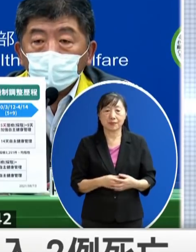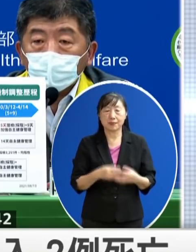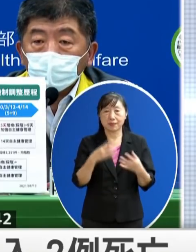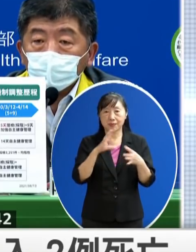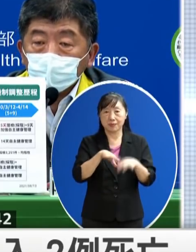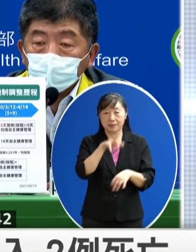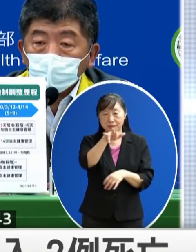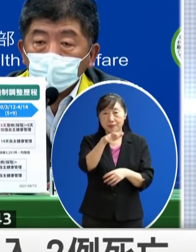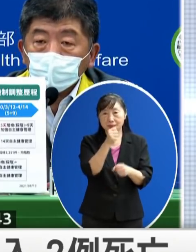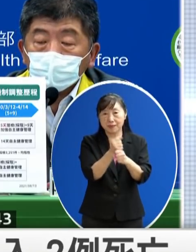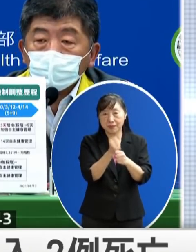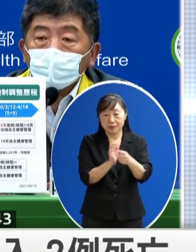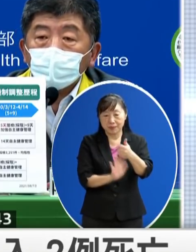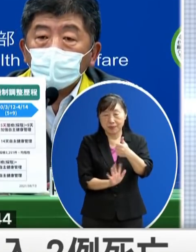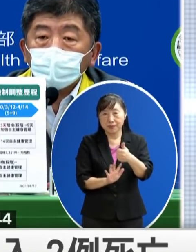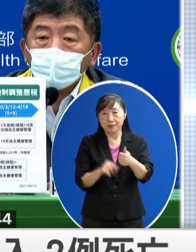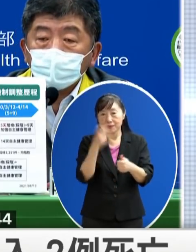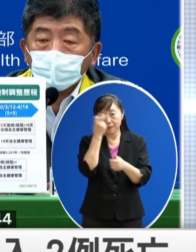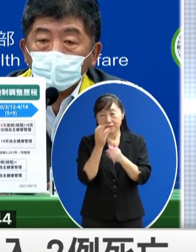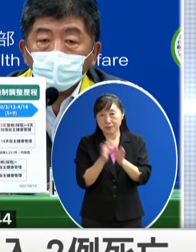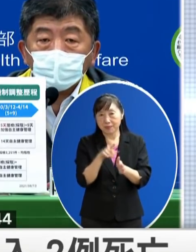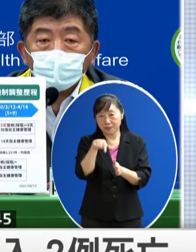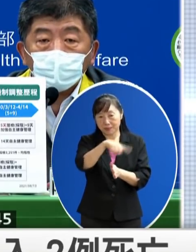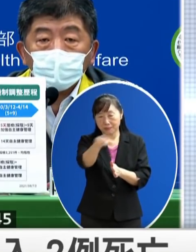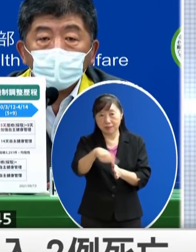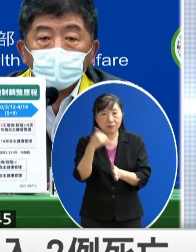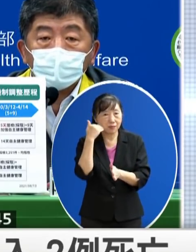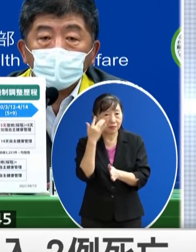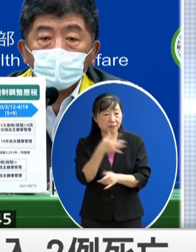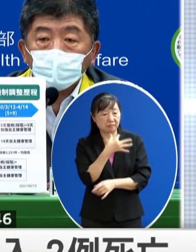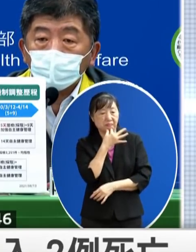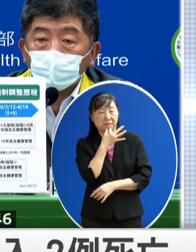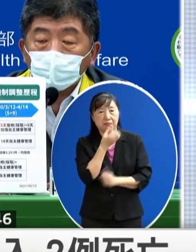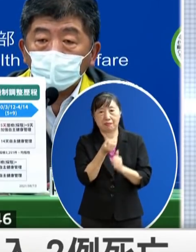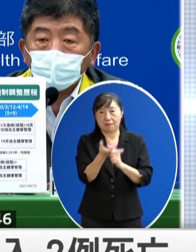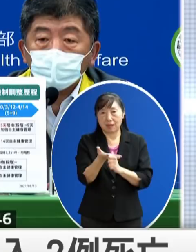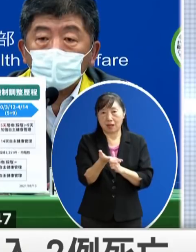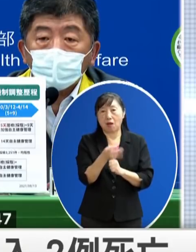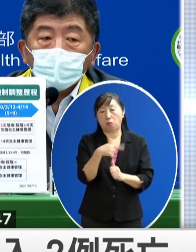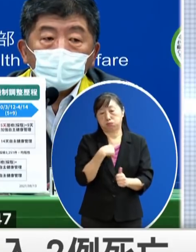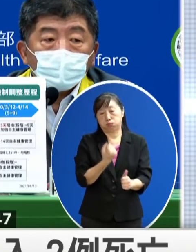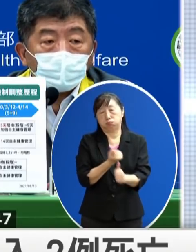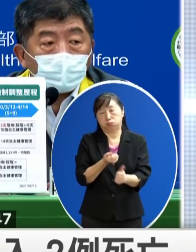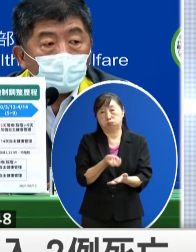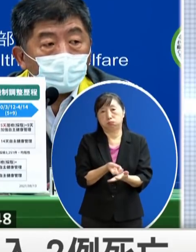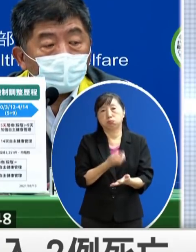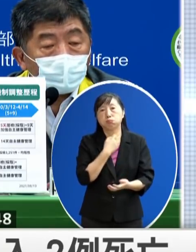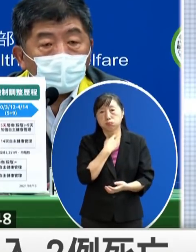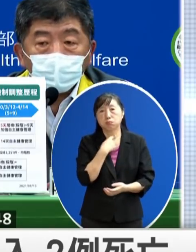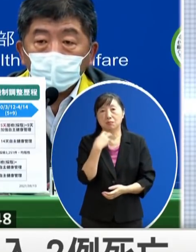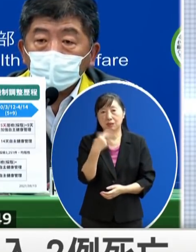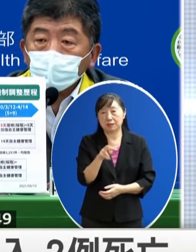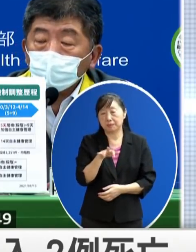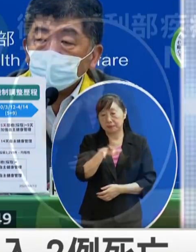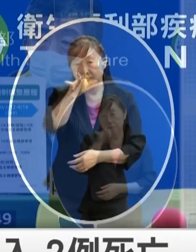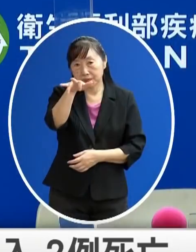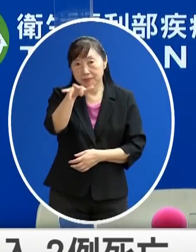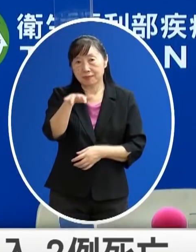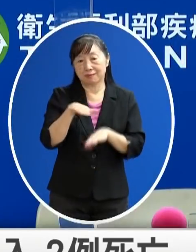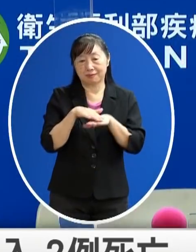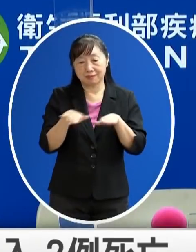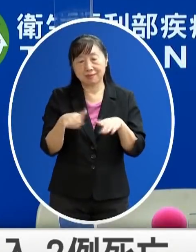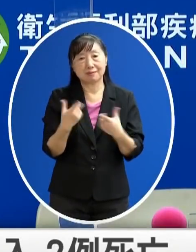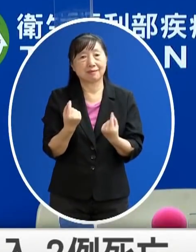组人的管理上面，除了在这个染疫的风险上面要做管控之外，那对于飞行的安